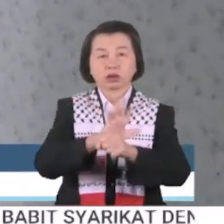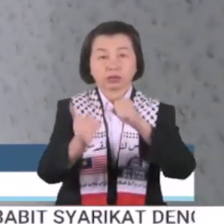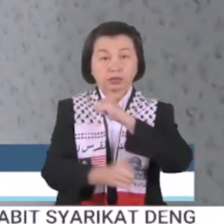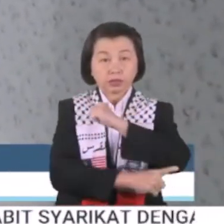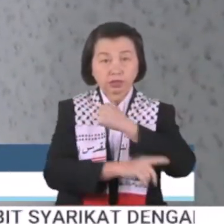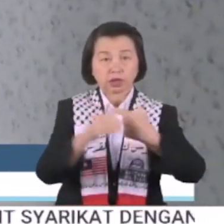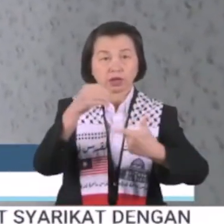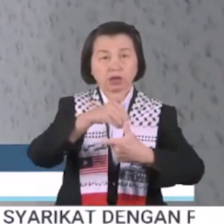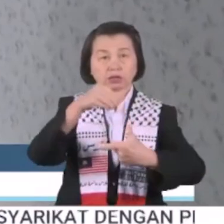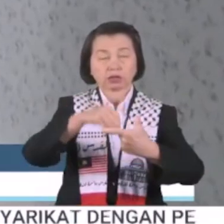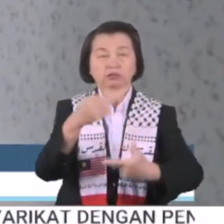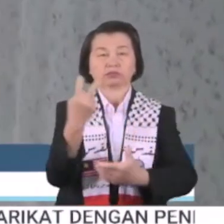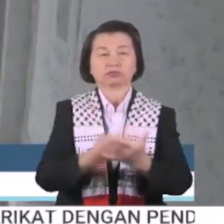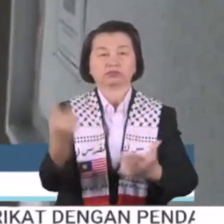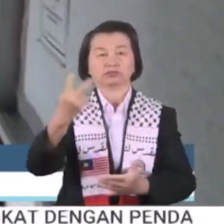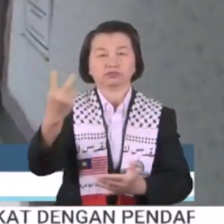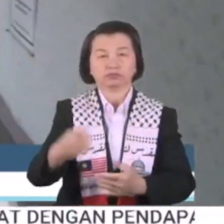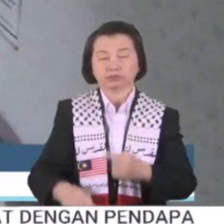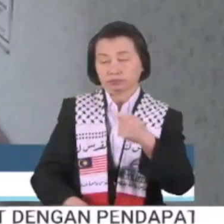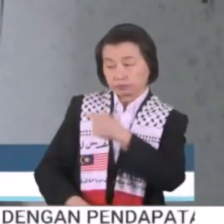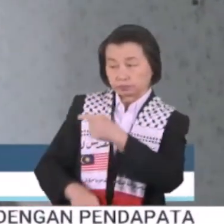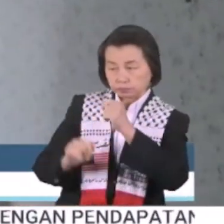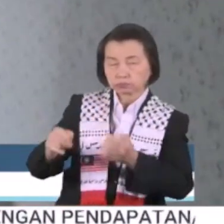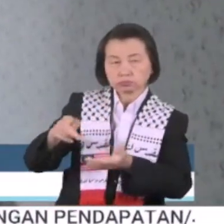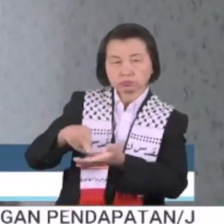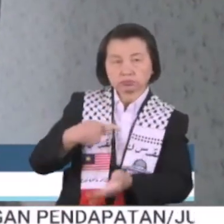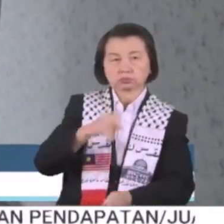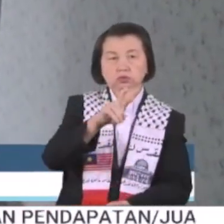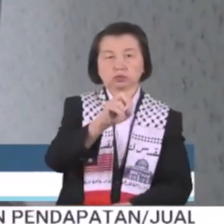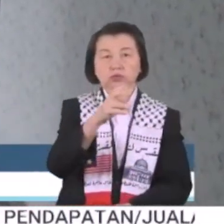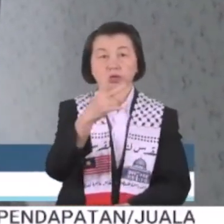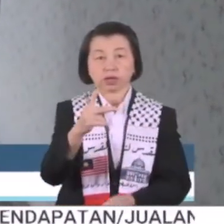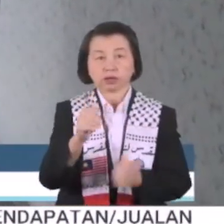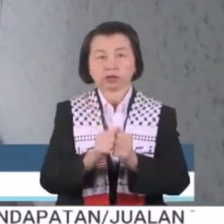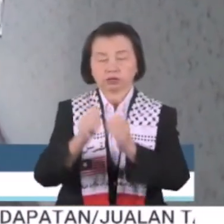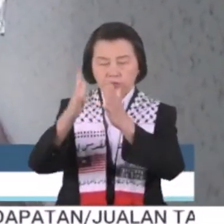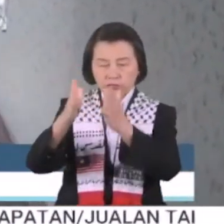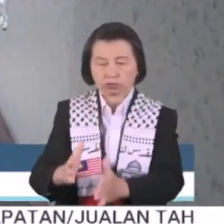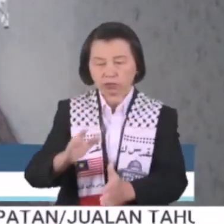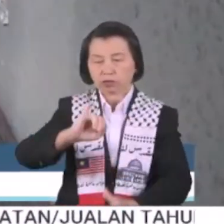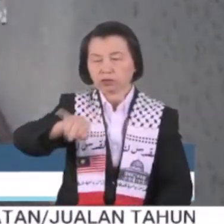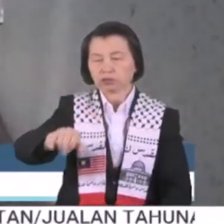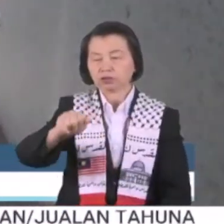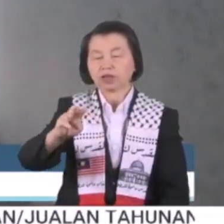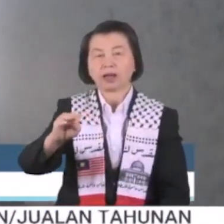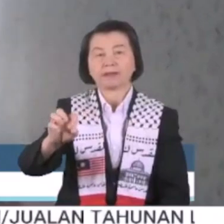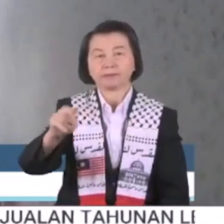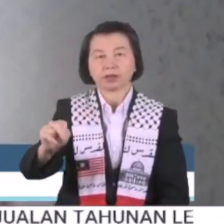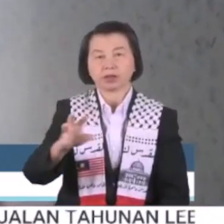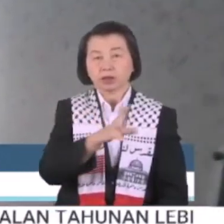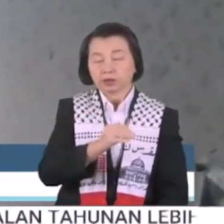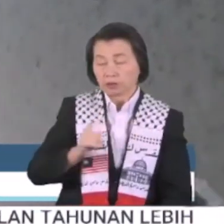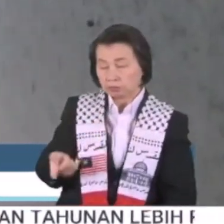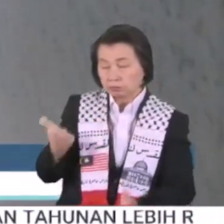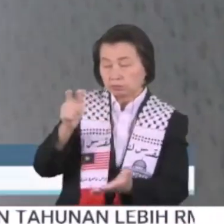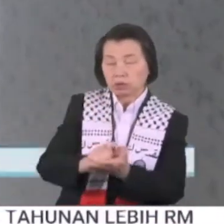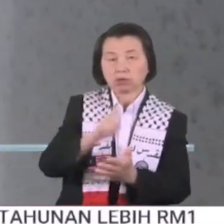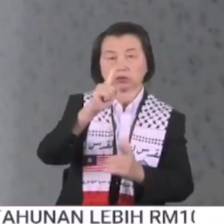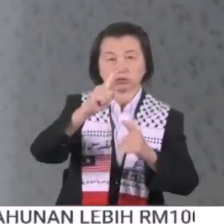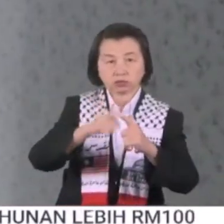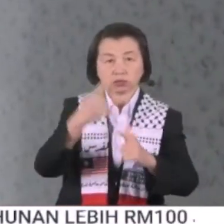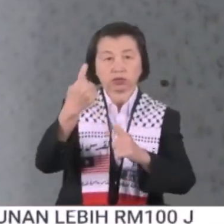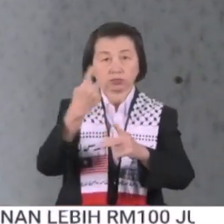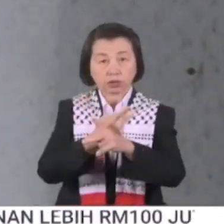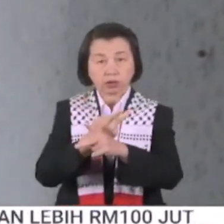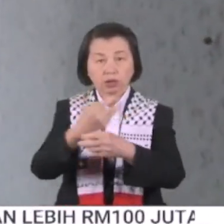denda atau kedua-duanya. Tertuduh dibenar jamin RM20,000 dengan seorang penjamin. Selain melaporkan diri sebulan sekali di